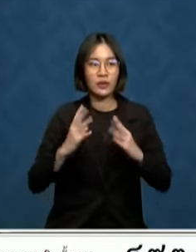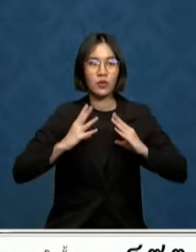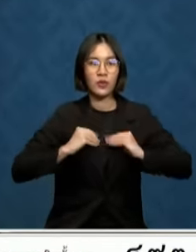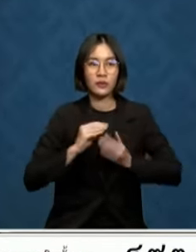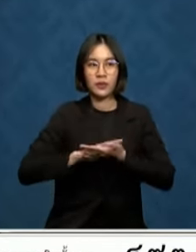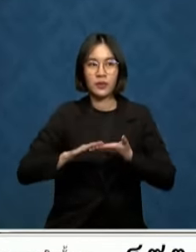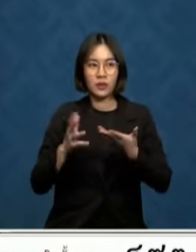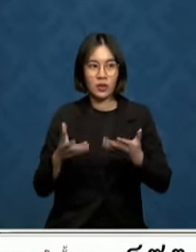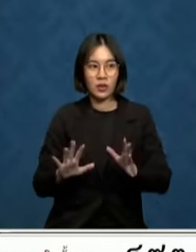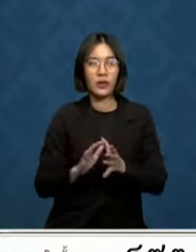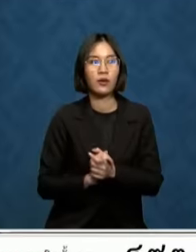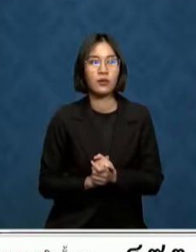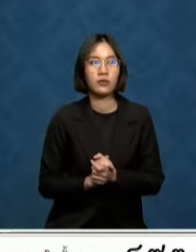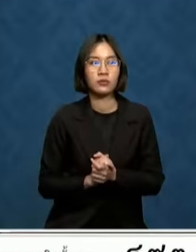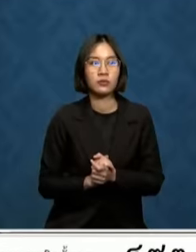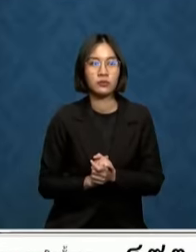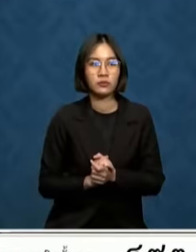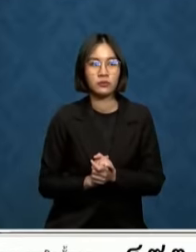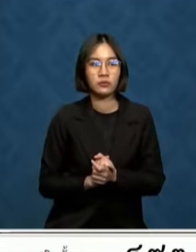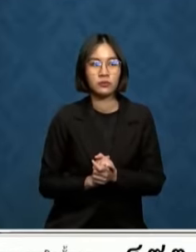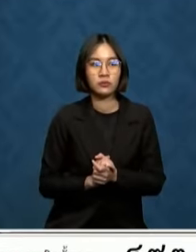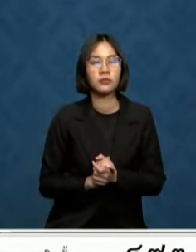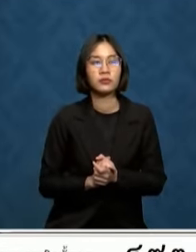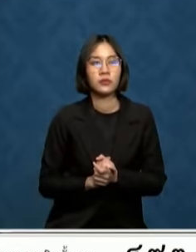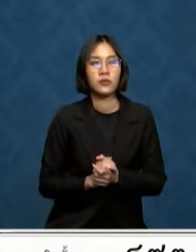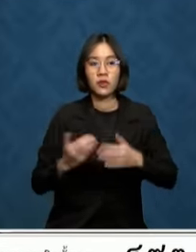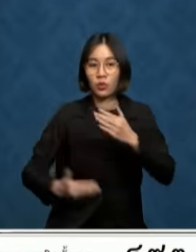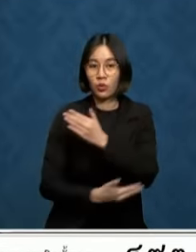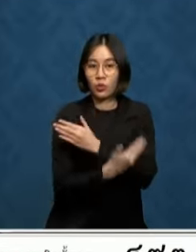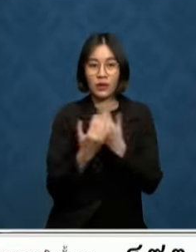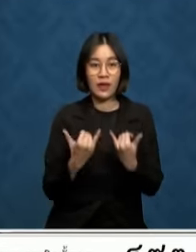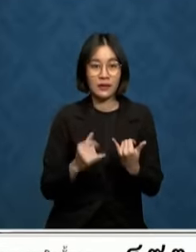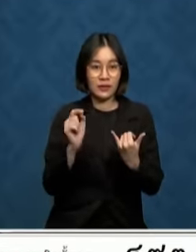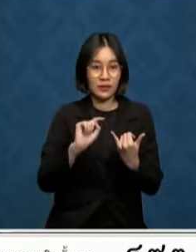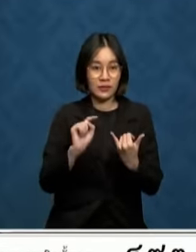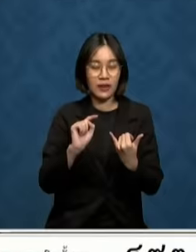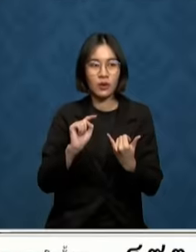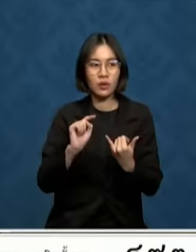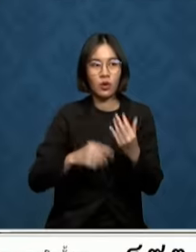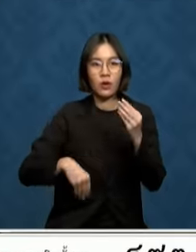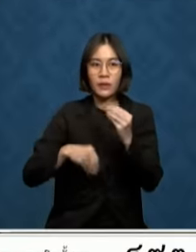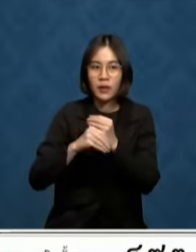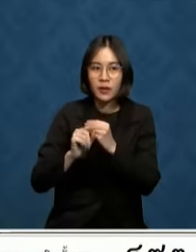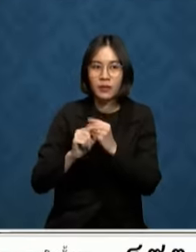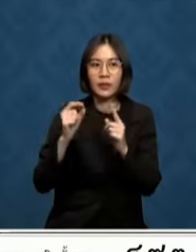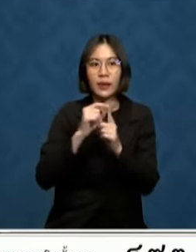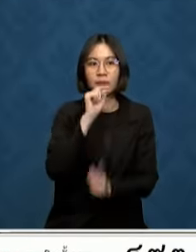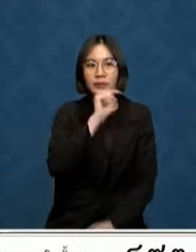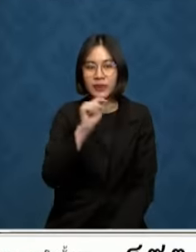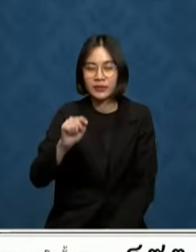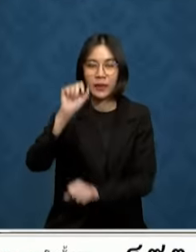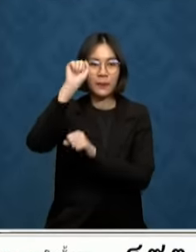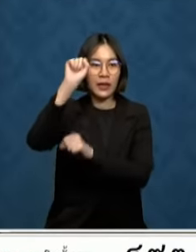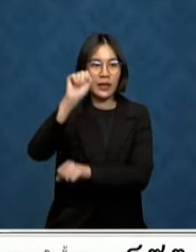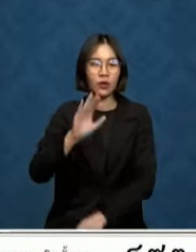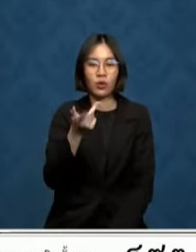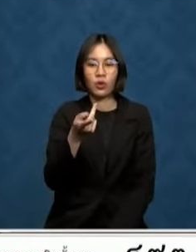ร้อยแล้วเรายังสามารถที่จะใช้โอกาสนี้ในการที่จะเพิ่มบันดาคำสั่งประกาศ